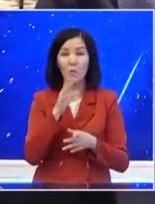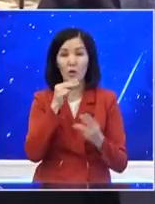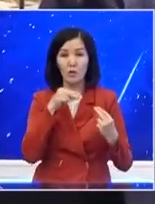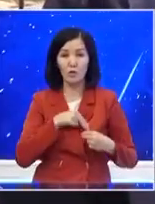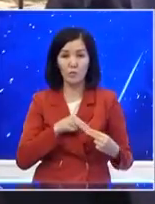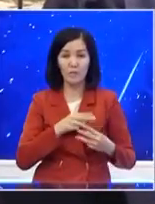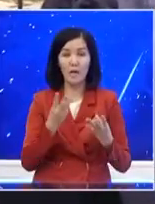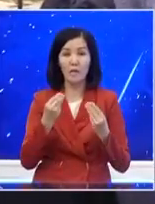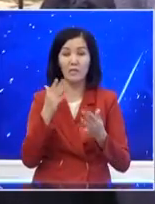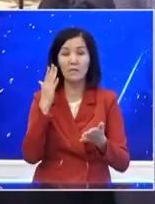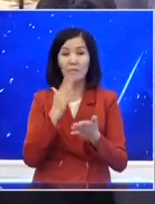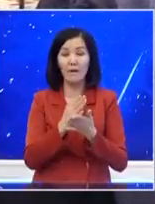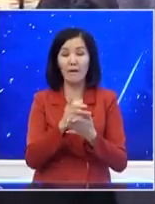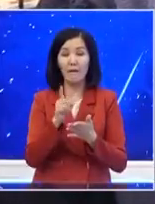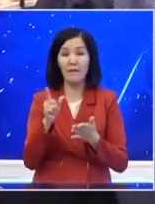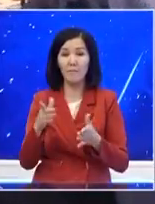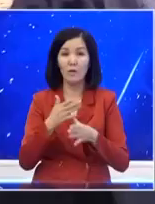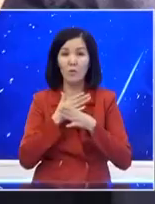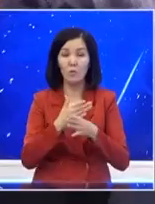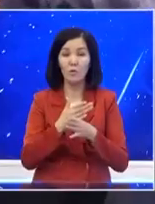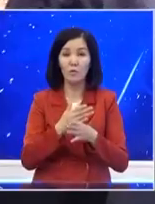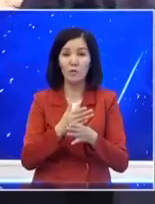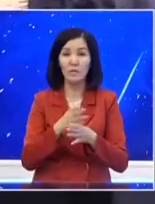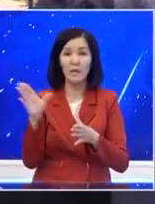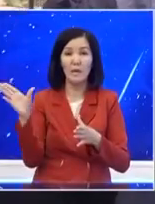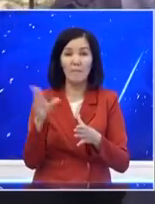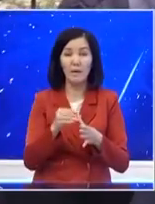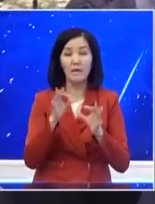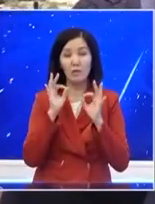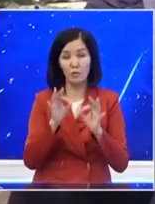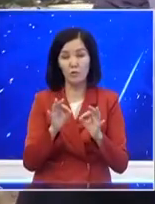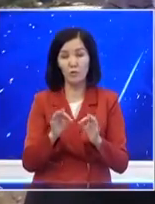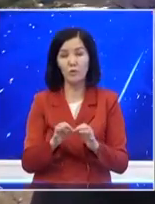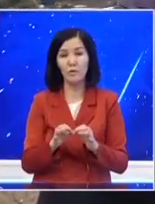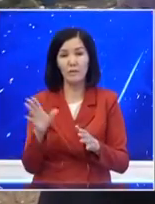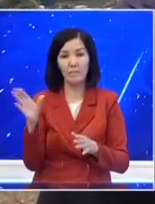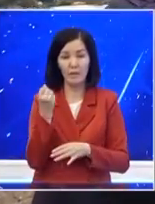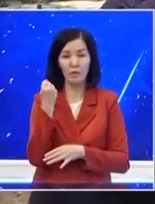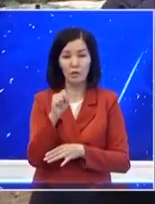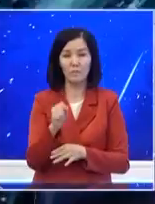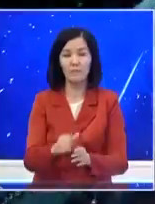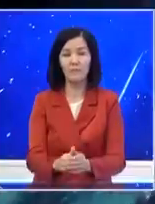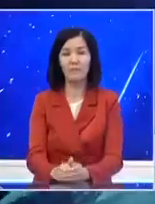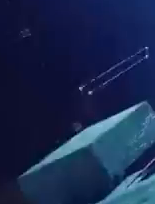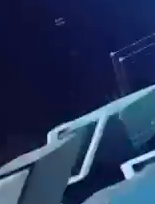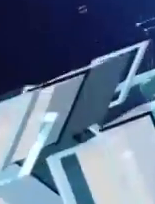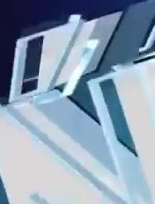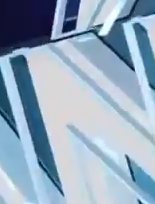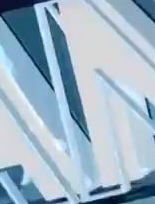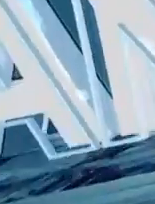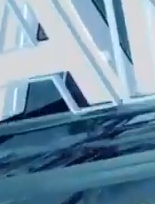қолында қаржысы бар азаматтар осылай қолдау көрсетсе, барлығынан жеңіл өтеміз. Бәрін жеңеміз.